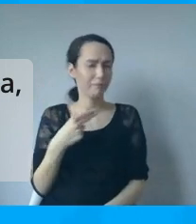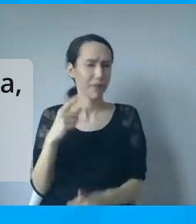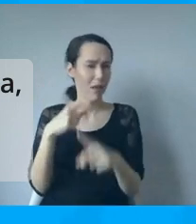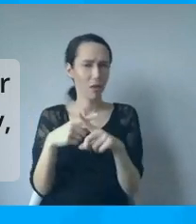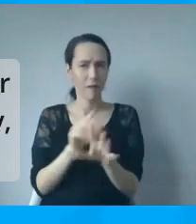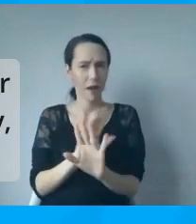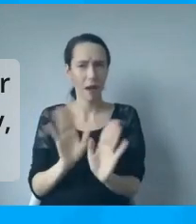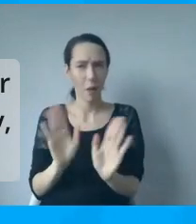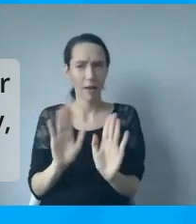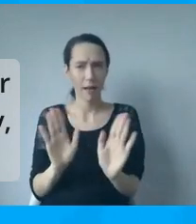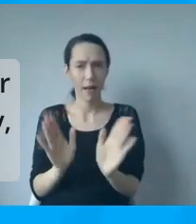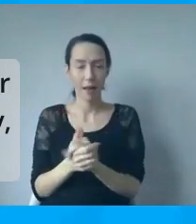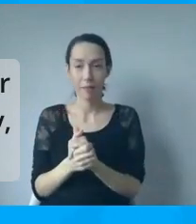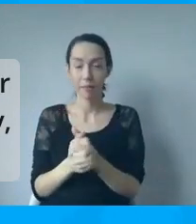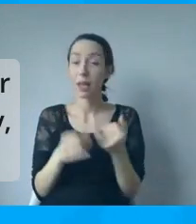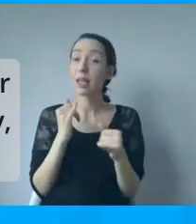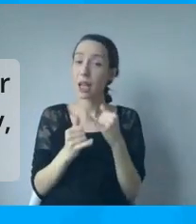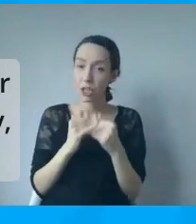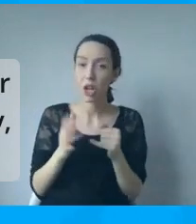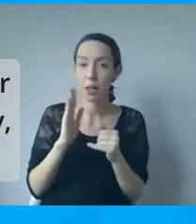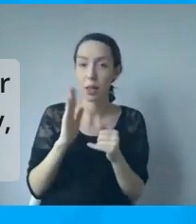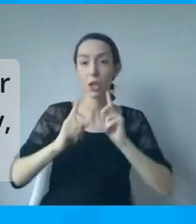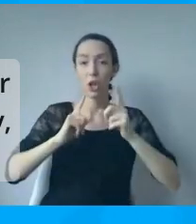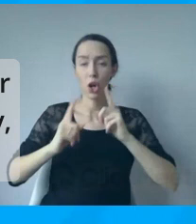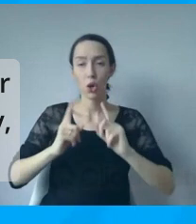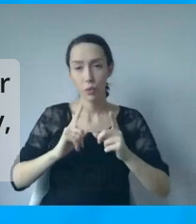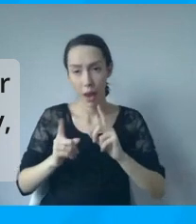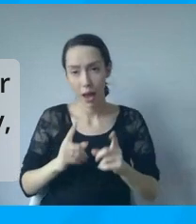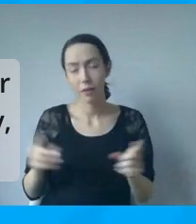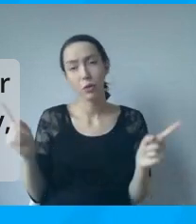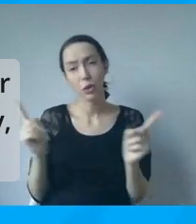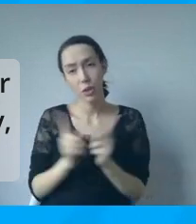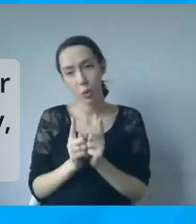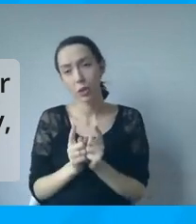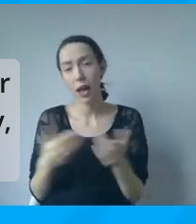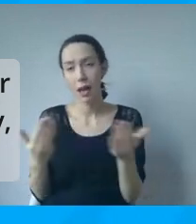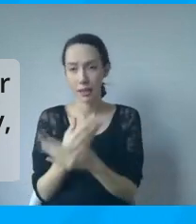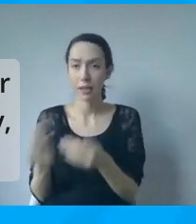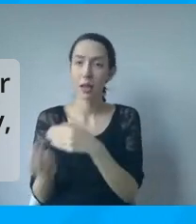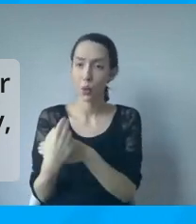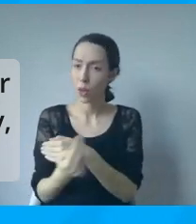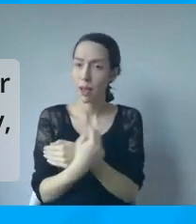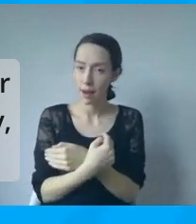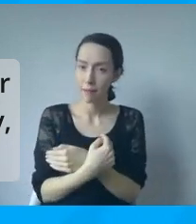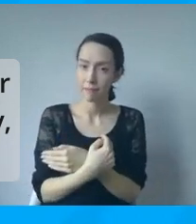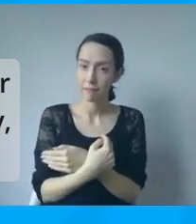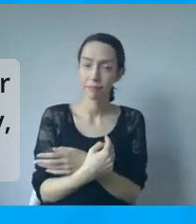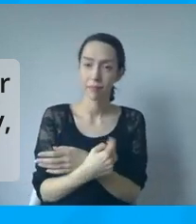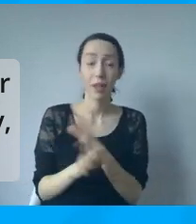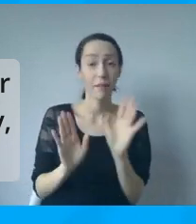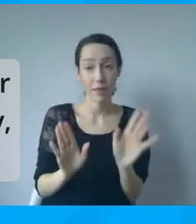profilu. Jeżeli dojdzie do rozmowy kwalifikacyjnej, jeżeli rekruter się do Was odezwie,